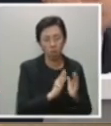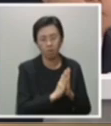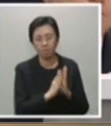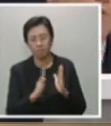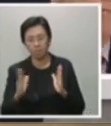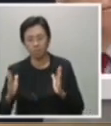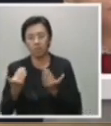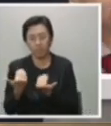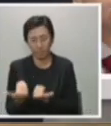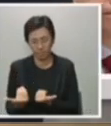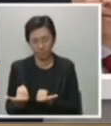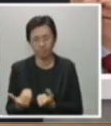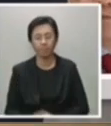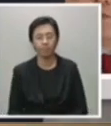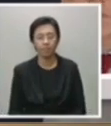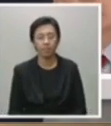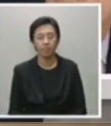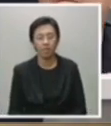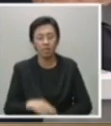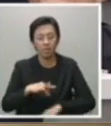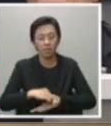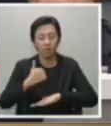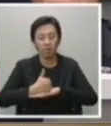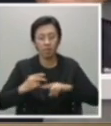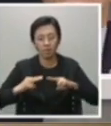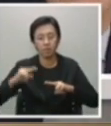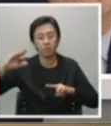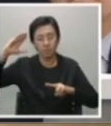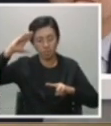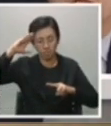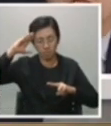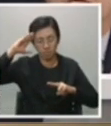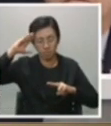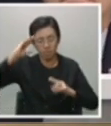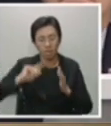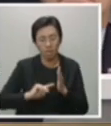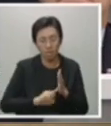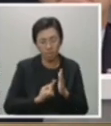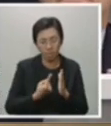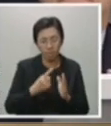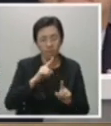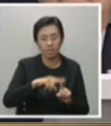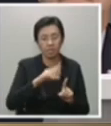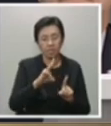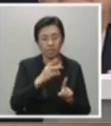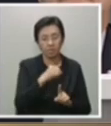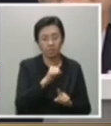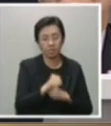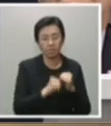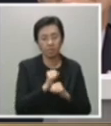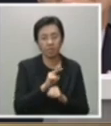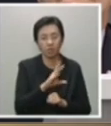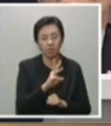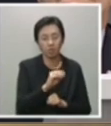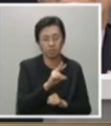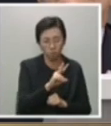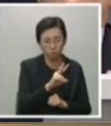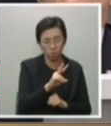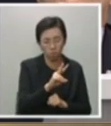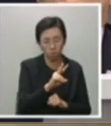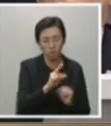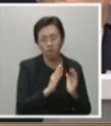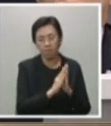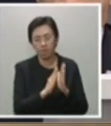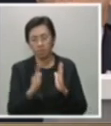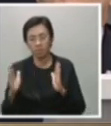จุบันดำรงตำแหน่งรัฐมนตรีว่าการกระทรวงกลาโหมตั้งแต่วันที่10กรกฎาคม2562จ